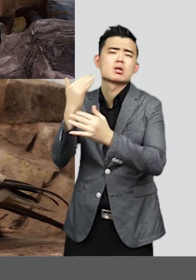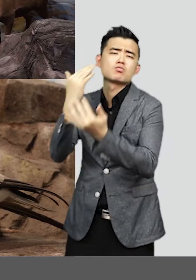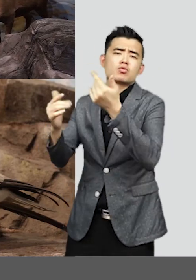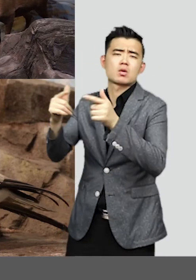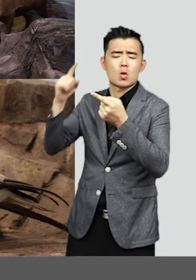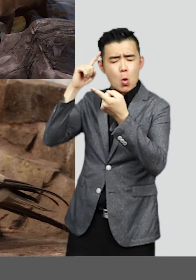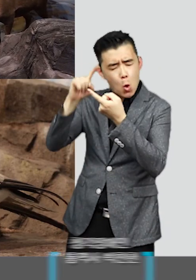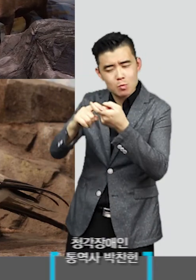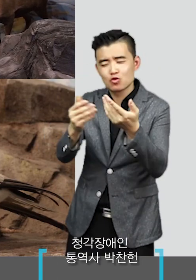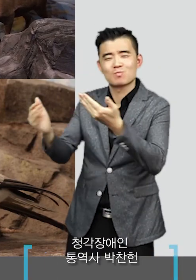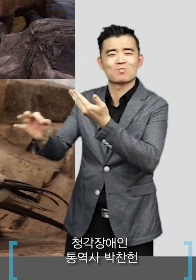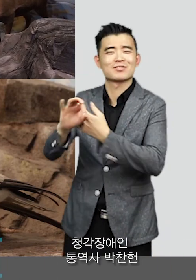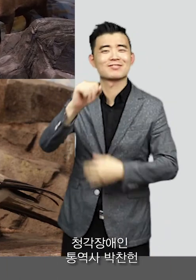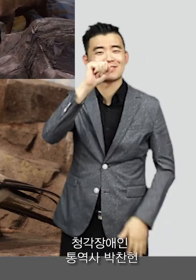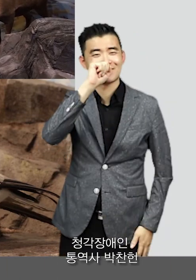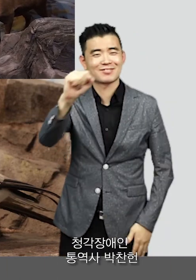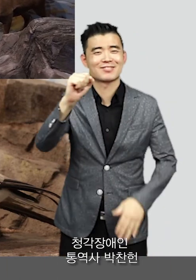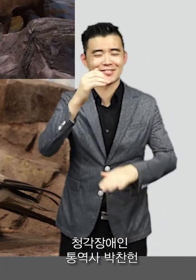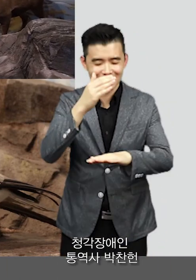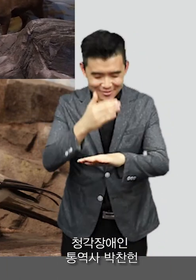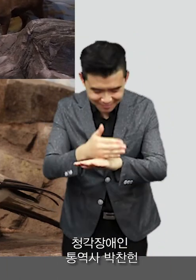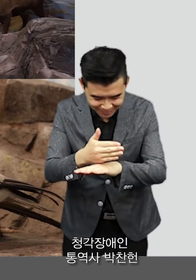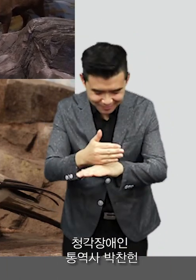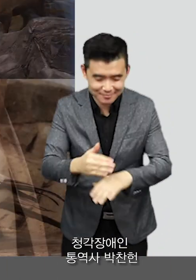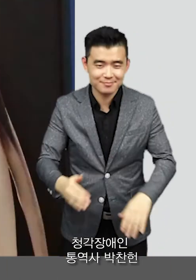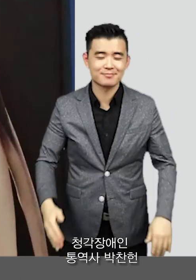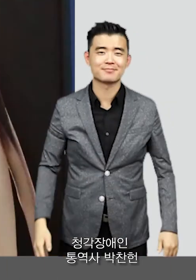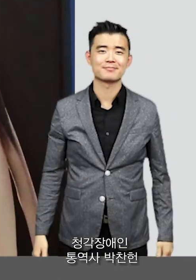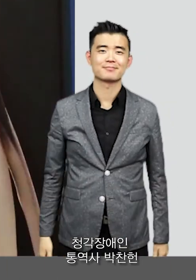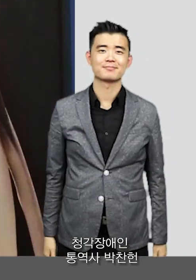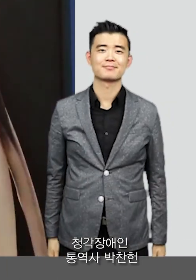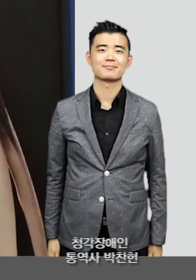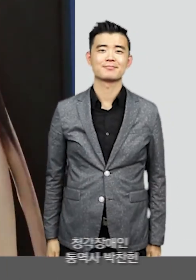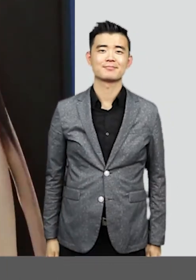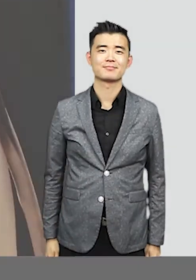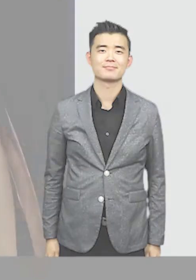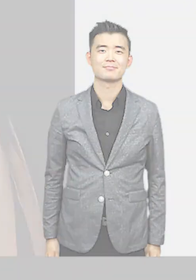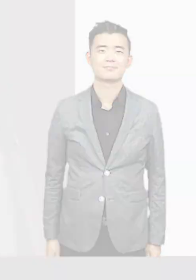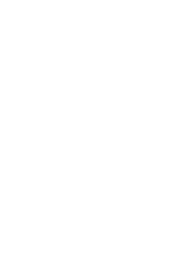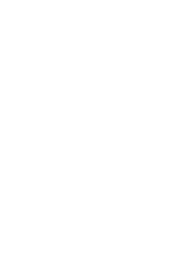있는 다른 동식물에도 관심을 가져오면 어떨까요? 감사합니다